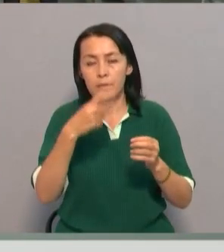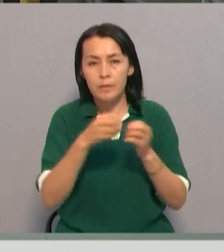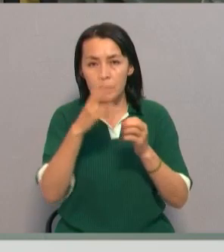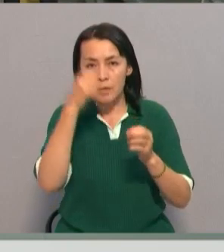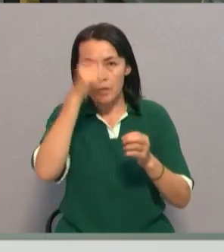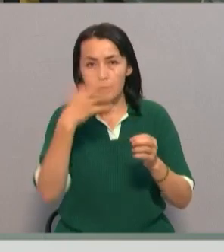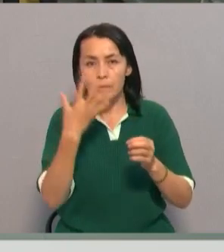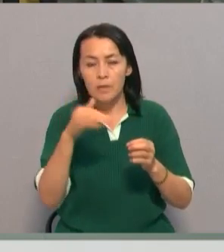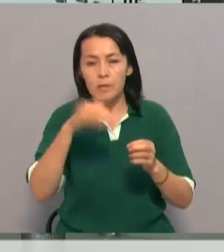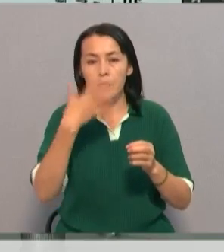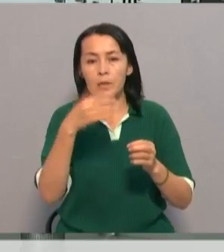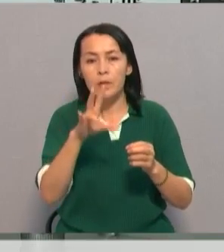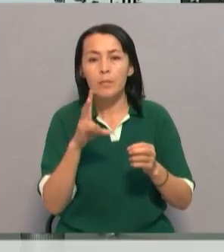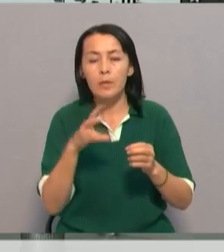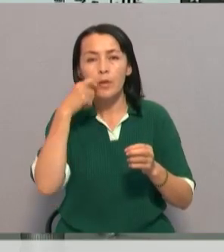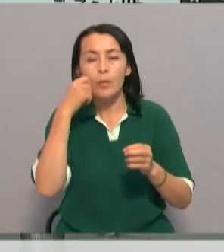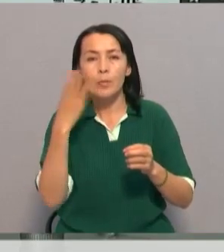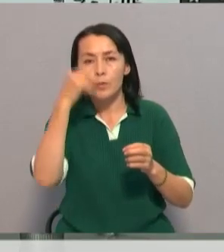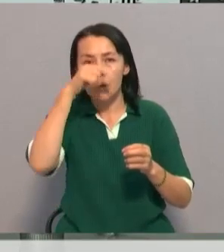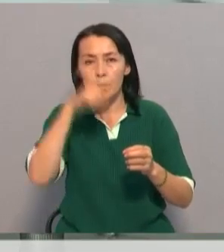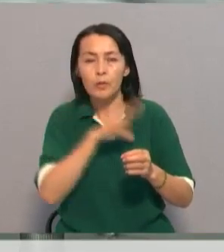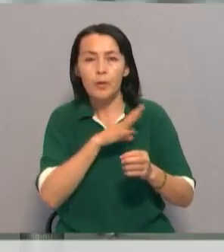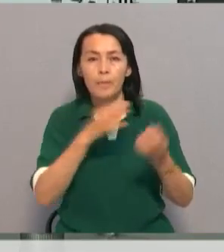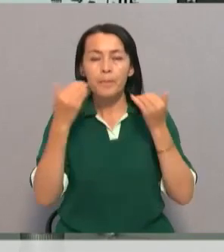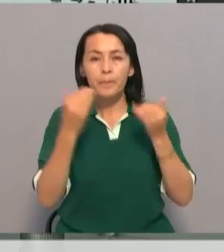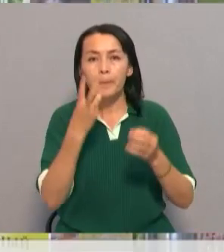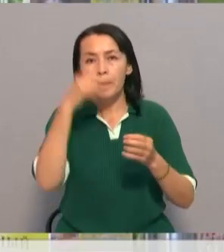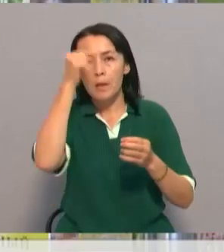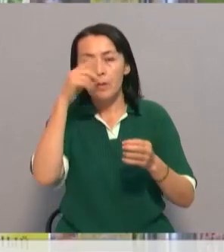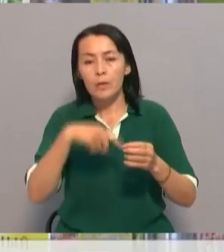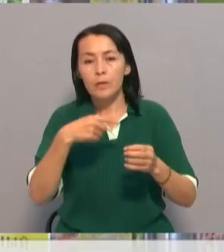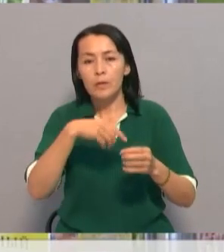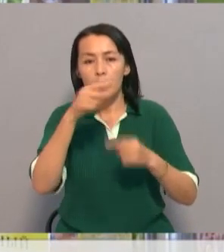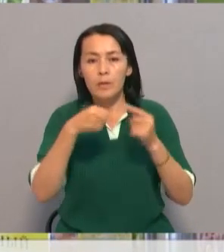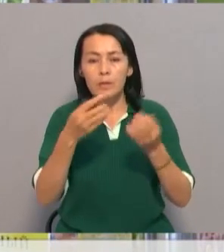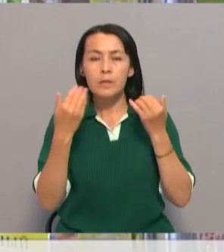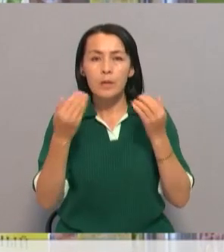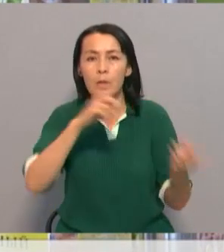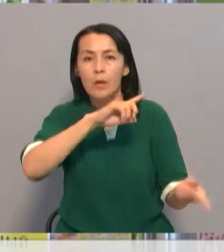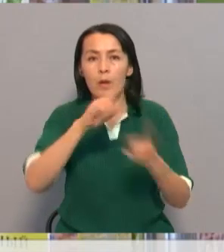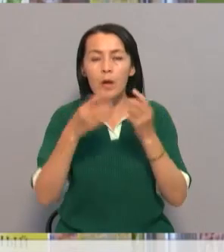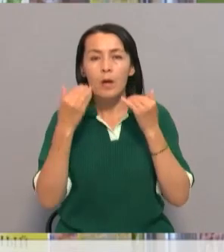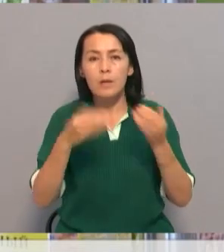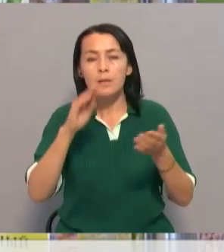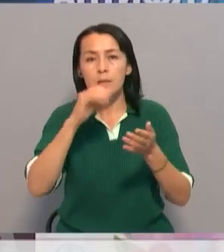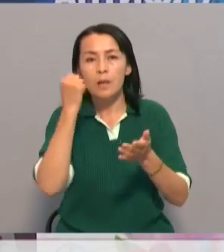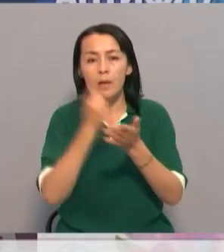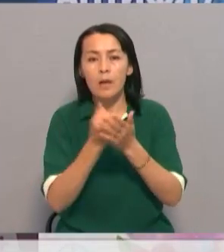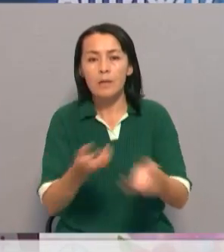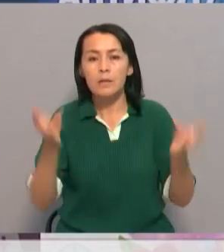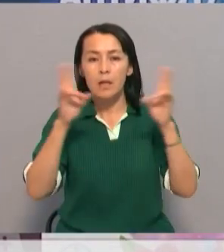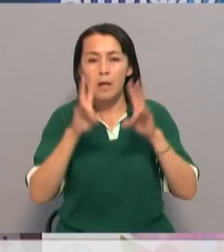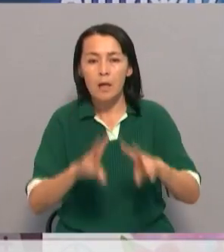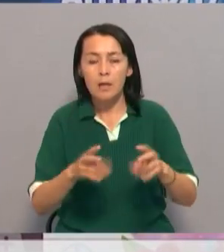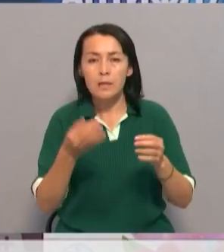до 53,5 миллион пар в прошлом году. Практически на три года бизнесу был предоставлен переходный период для маркировки остатков